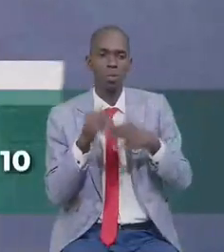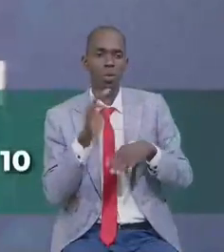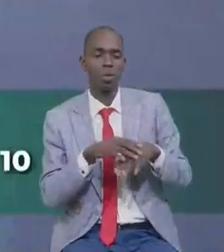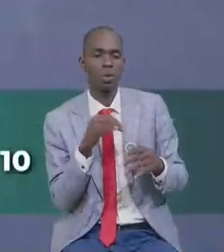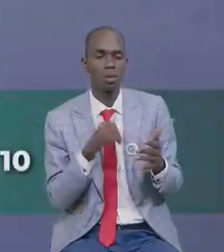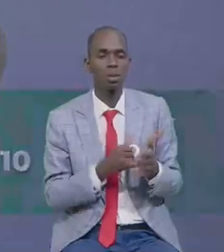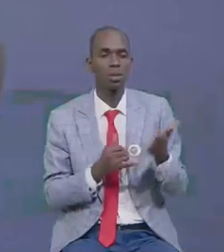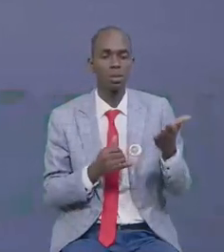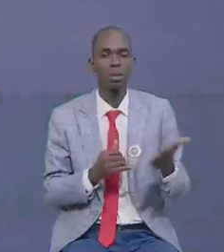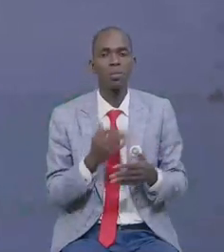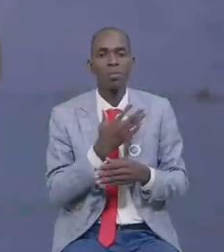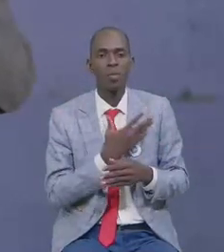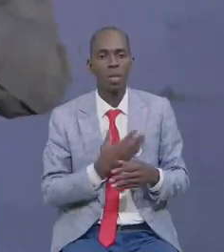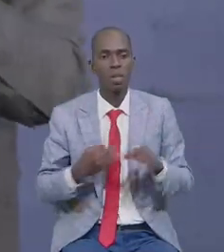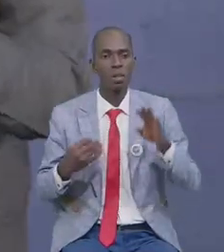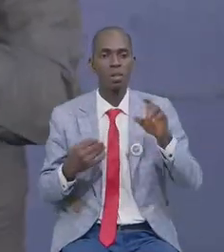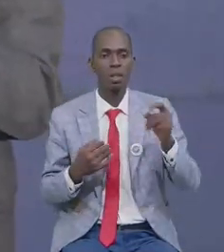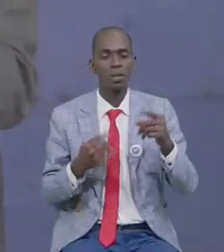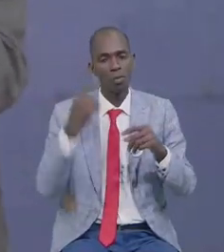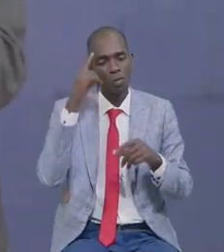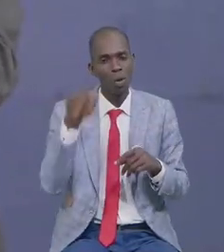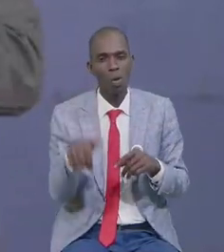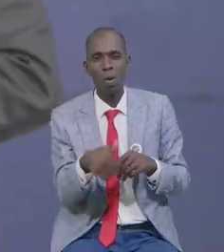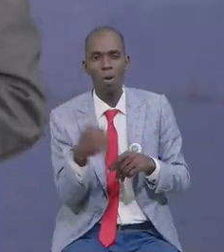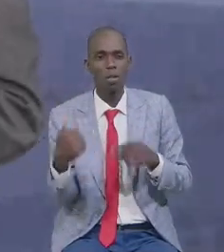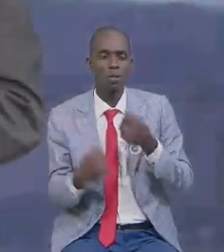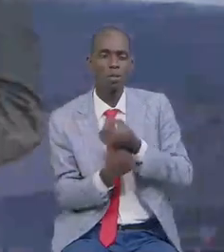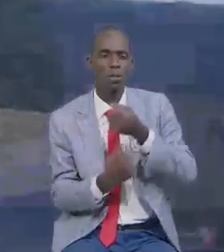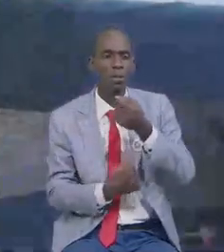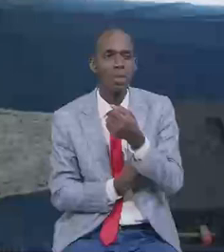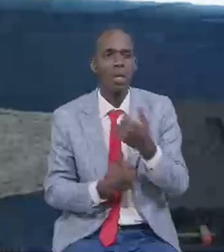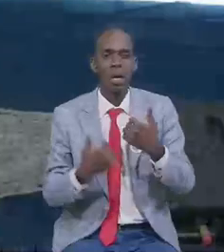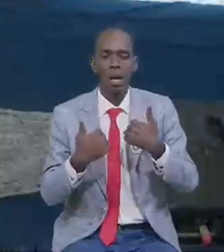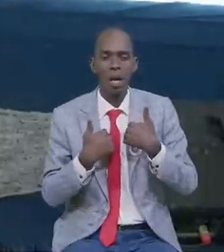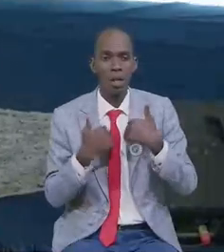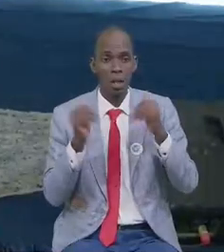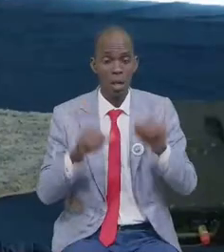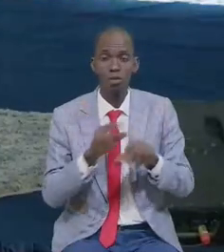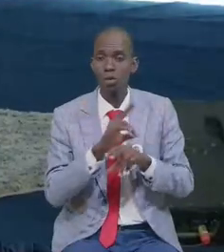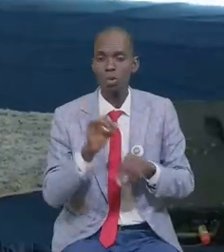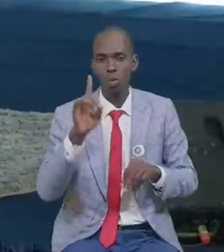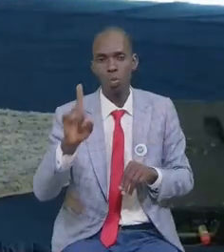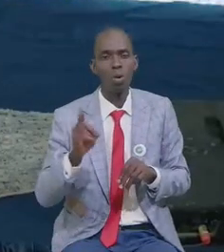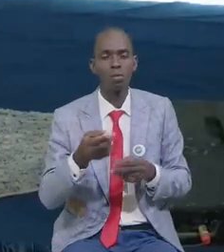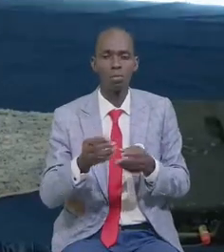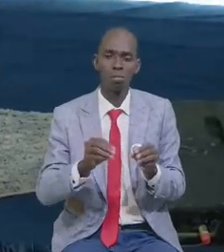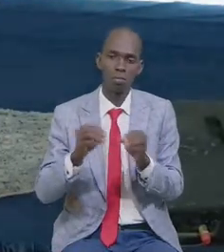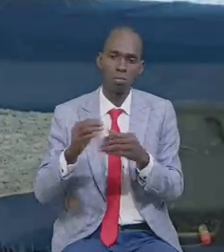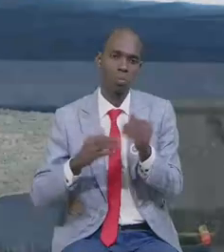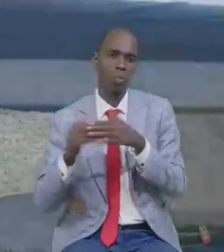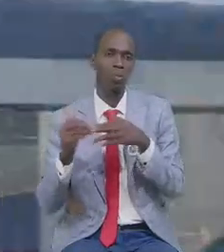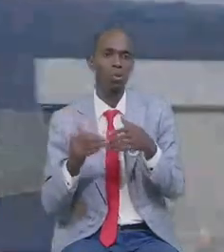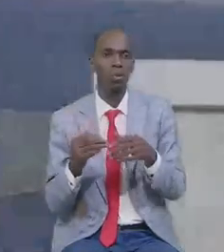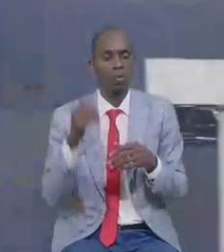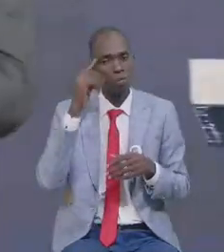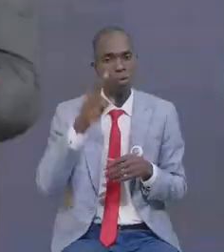Car personne ne peut poser un autre fondement. Personne ne peut poser un autre